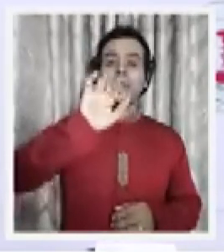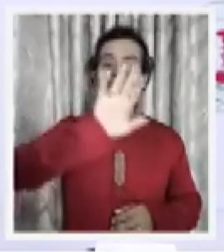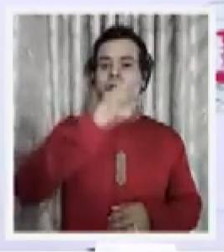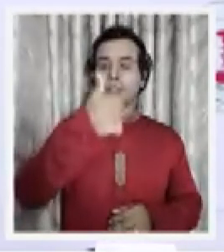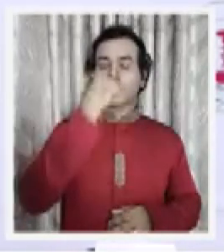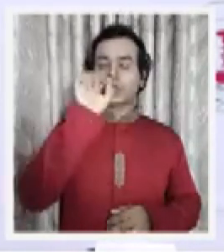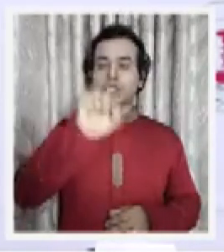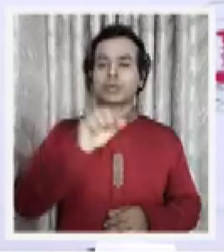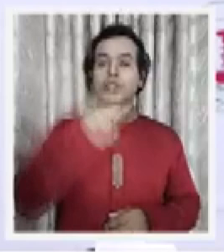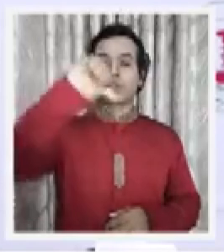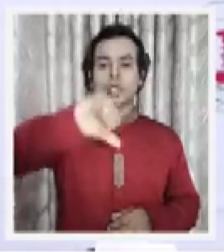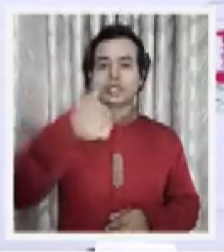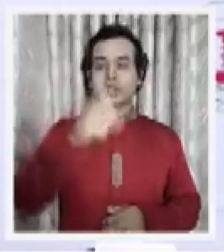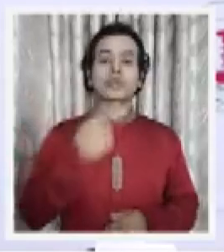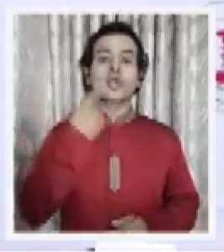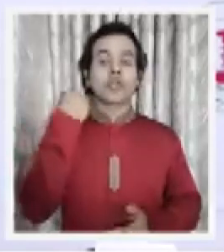56.96%।